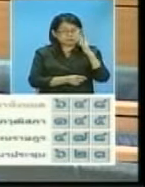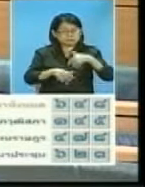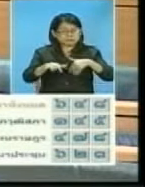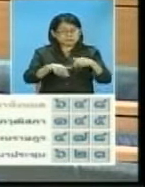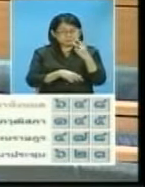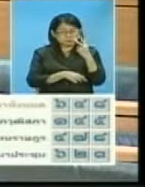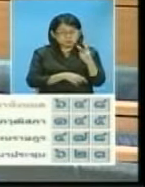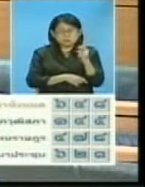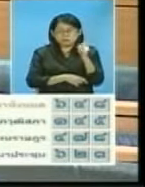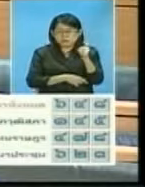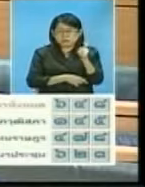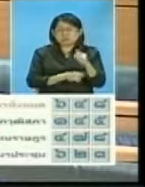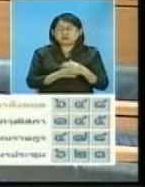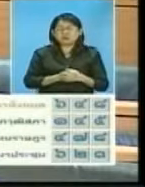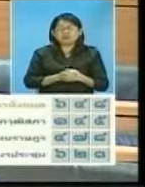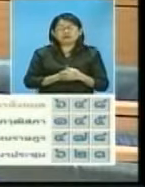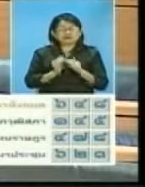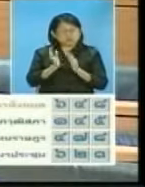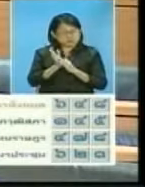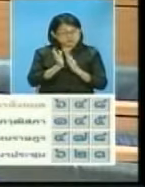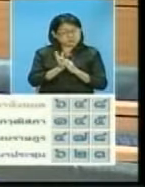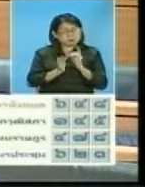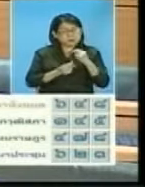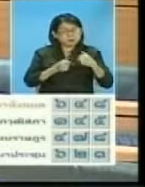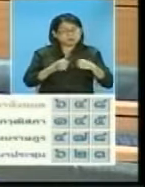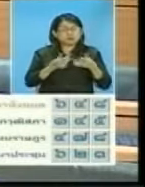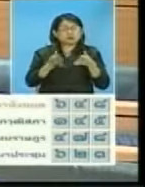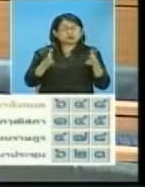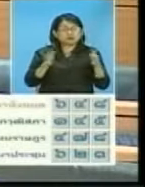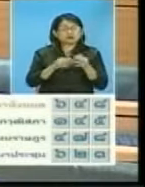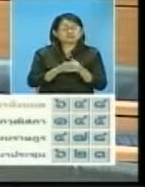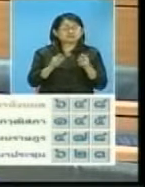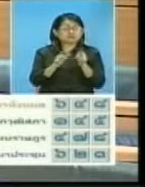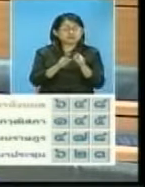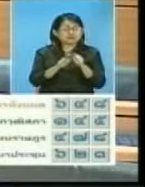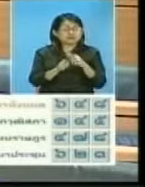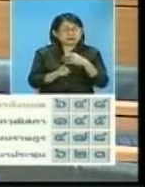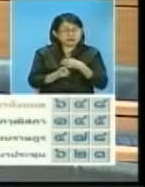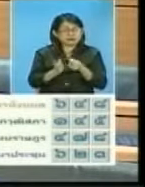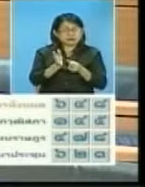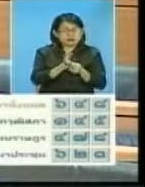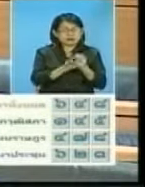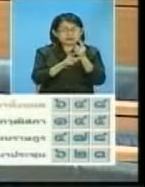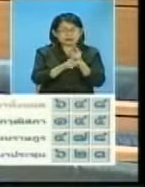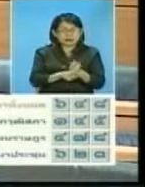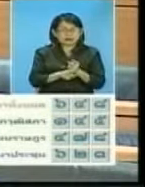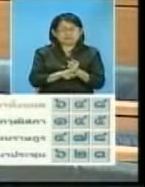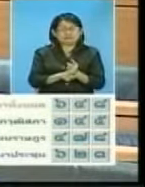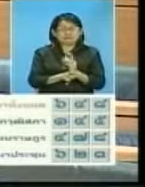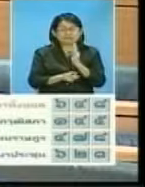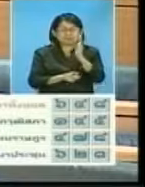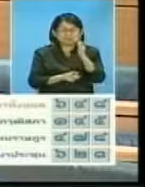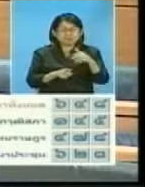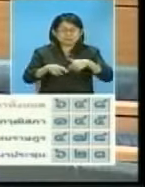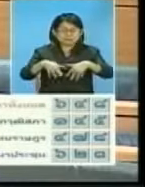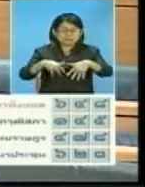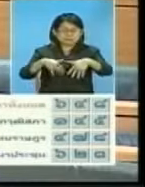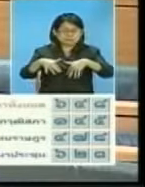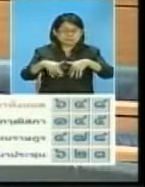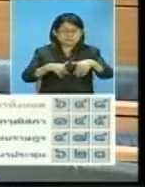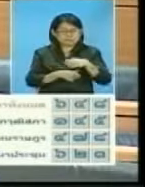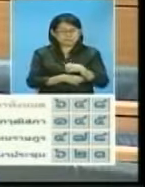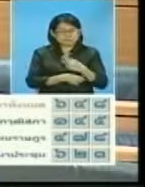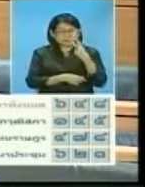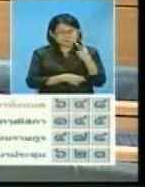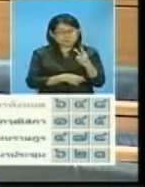ริญและเยินยอและยกย่องท่านด้วยว่าท่านก็ใจกว้างพอที่จะแก้ในประเด็นตรงนี้ให้พี่น้องประชาชนได้